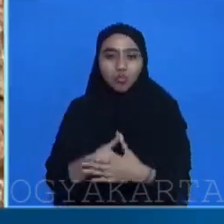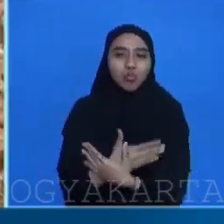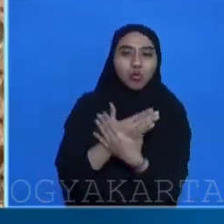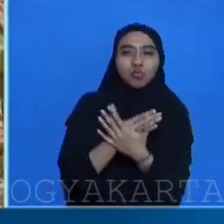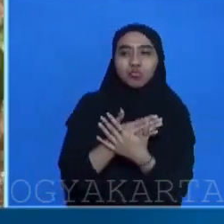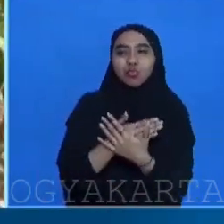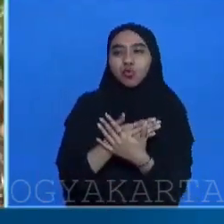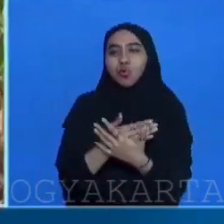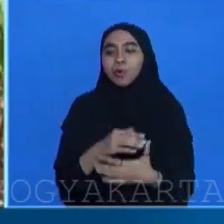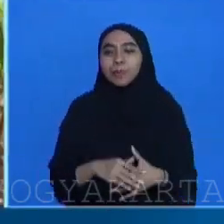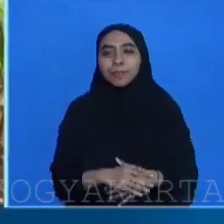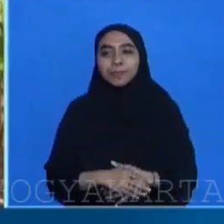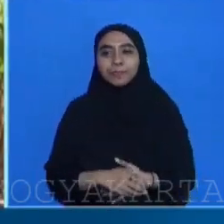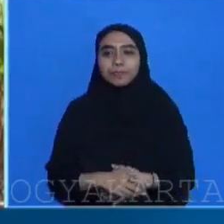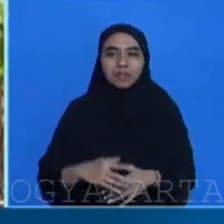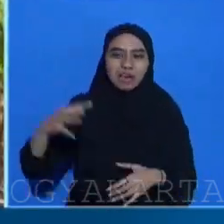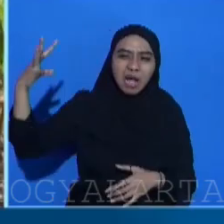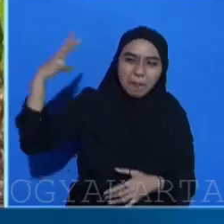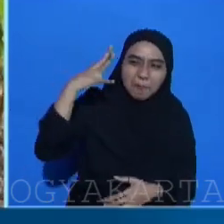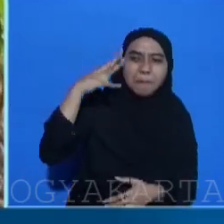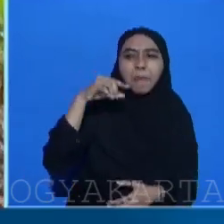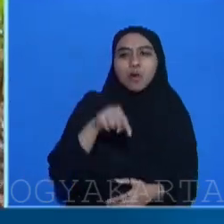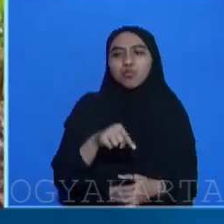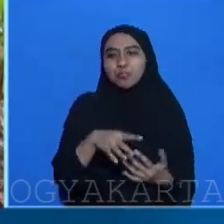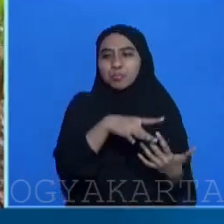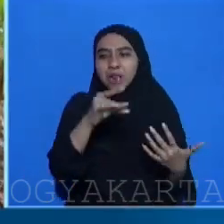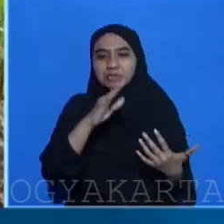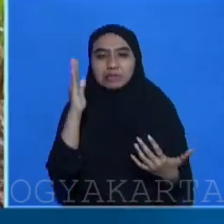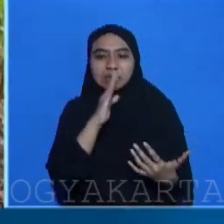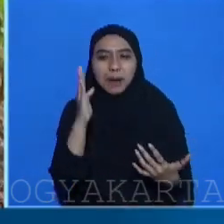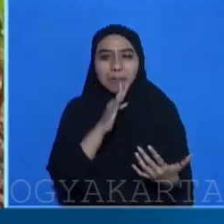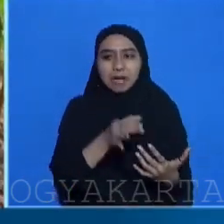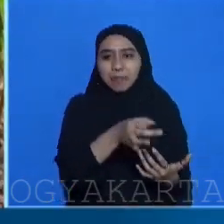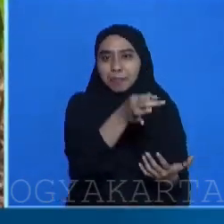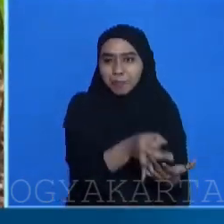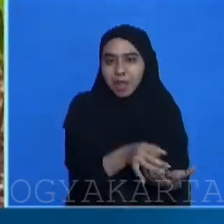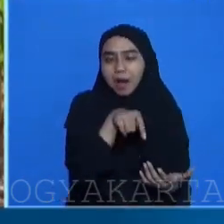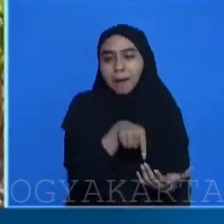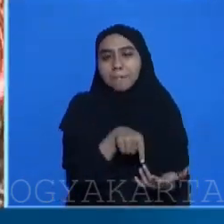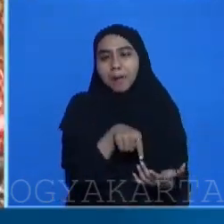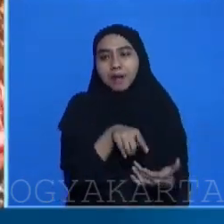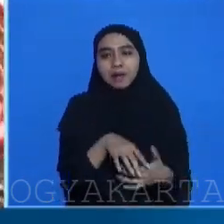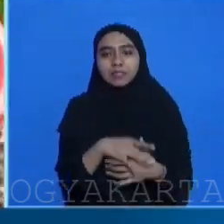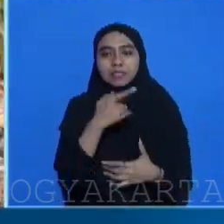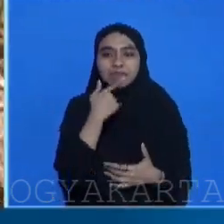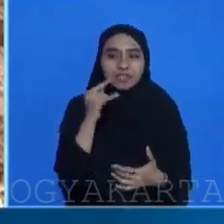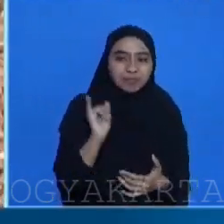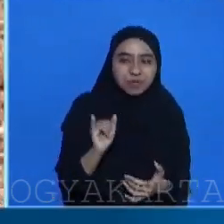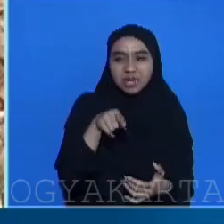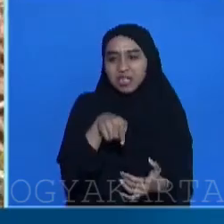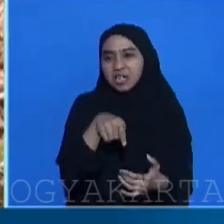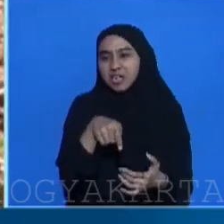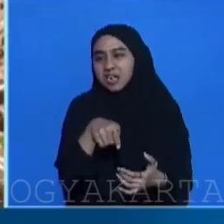Purwosari kemarau ini ia memilih bertani cabai di lahan miliknya tidak seperti di wilayah landai